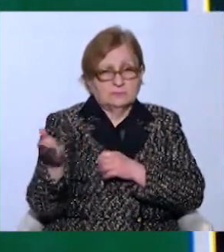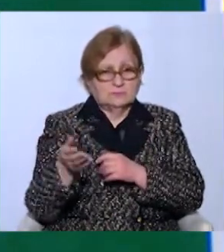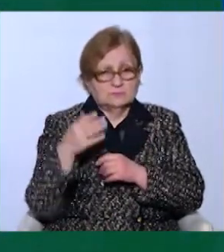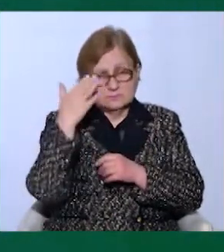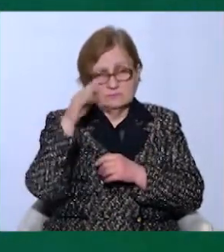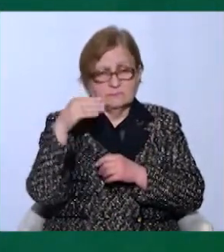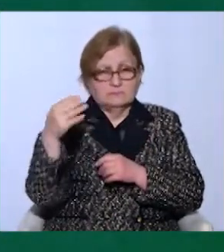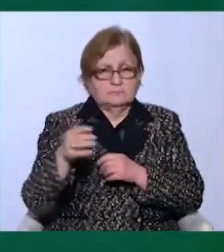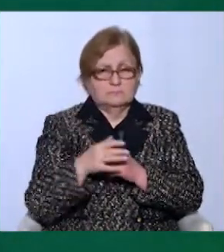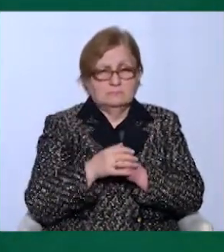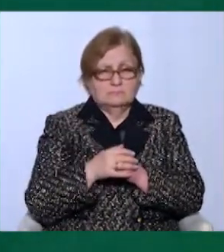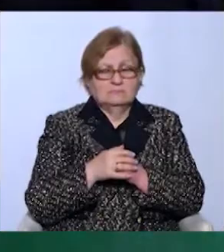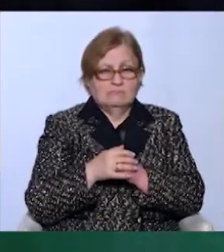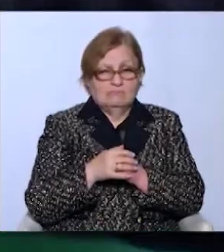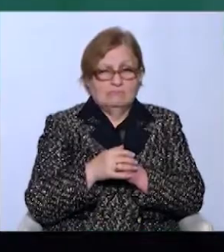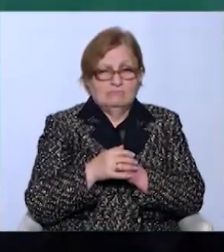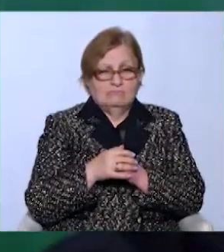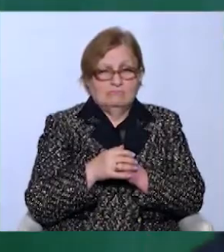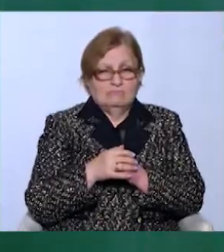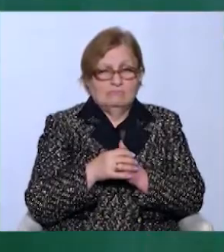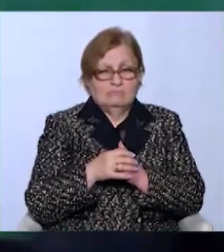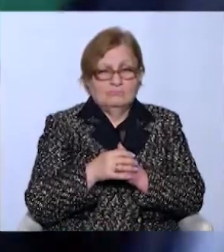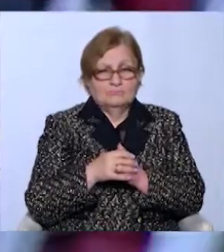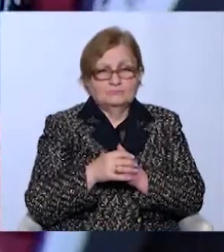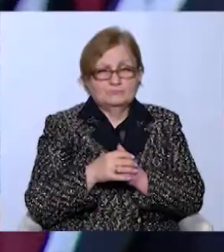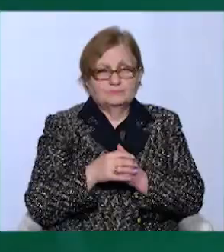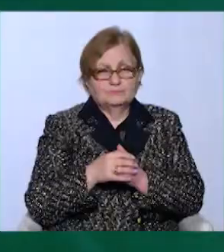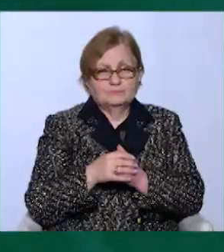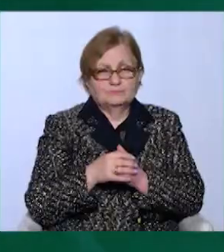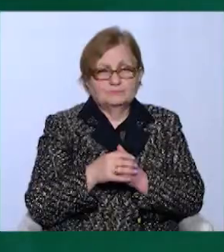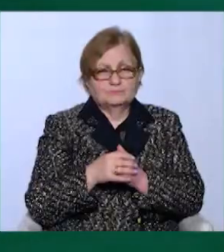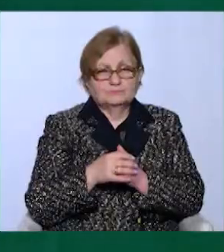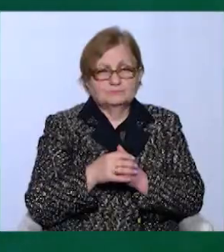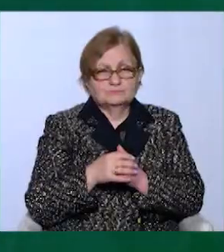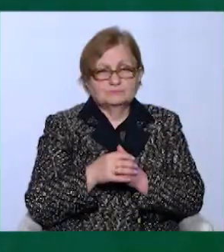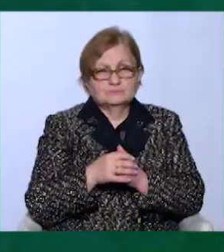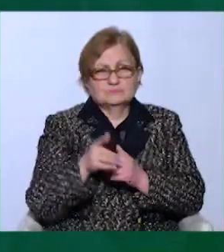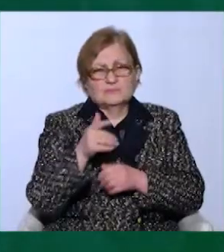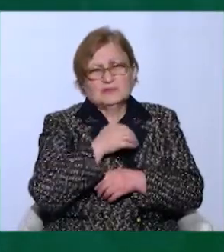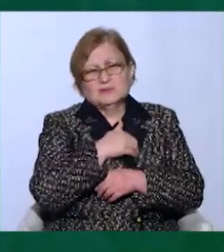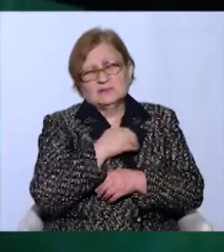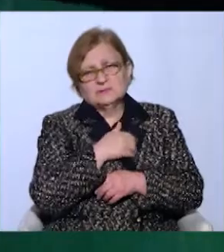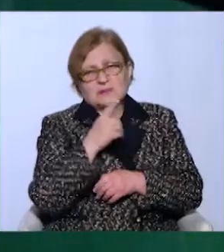არის 10 პლუს 5 ეს არის 15 მაშ გინდა დაგიწერია შენ 100